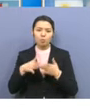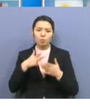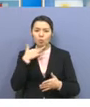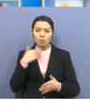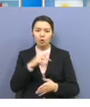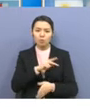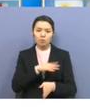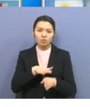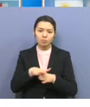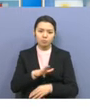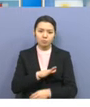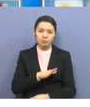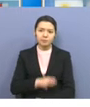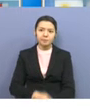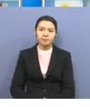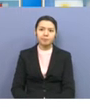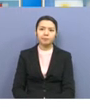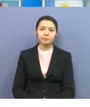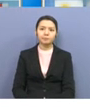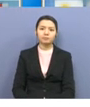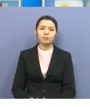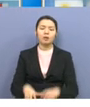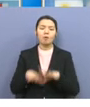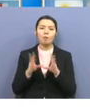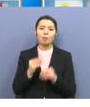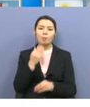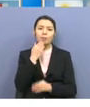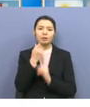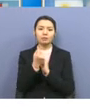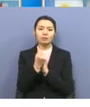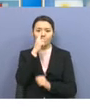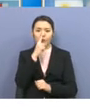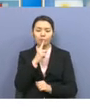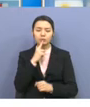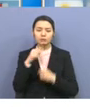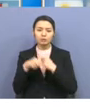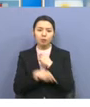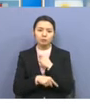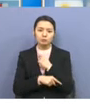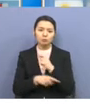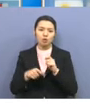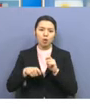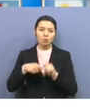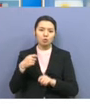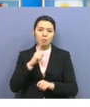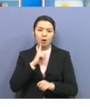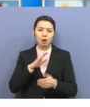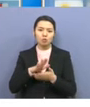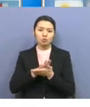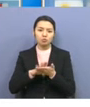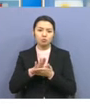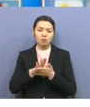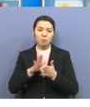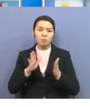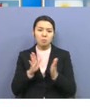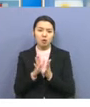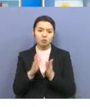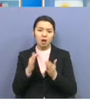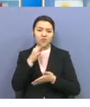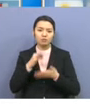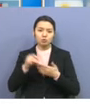уже по состоянию за 11 месяцев у нас. Жалпы соңғы 11 айдың ішінде жемқорлық бұзушылық әрекеттері белең алып отыр. Жауапкершілікке